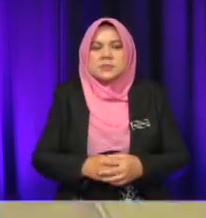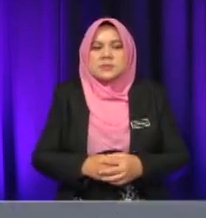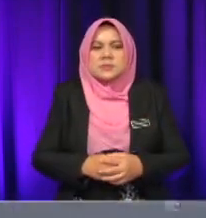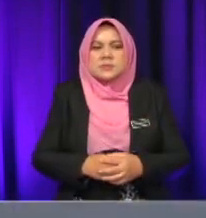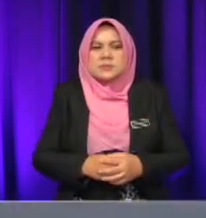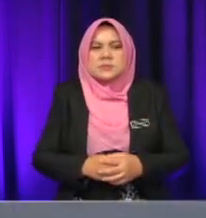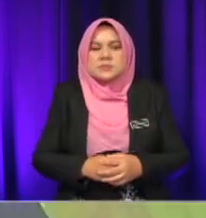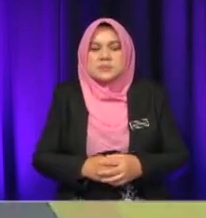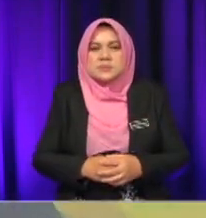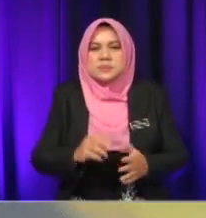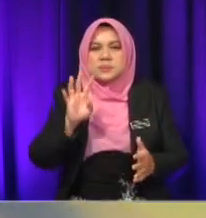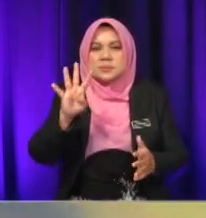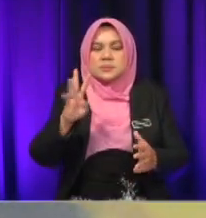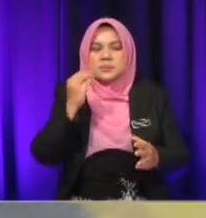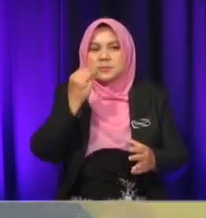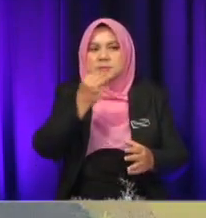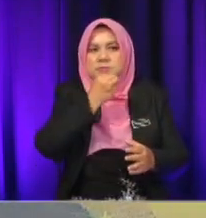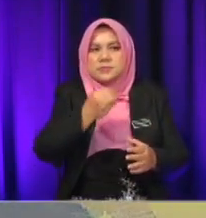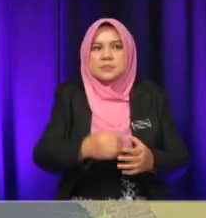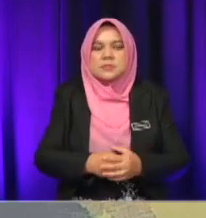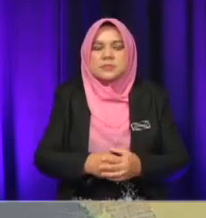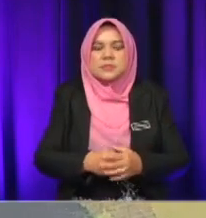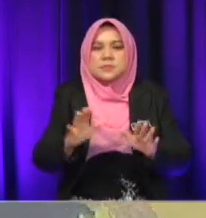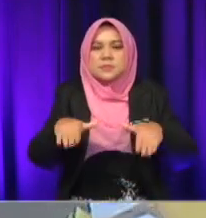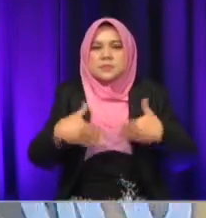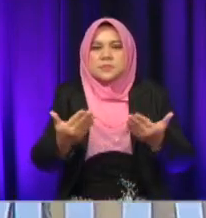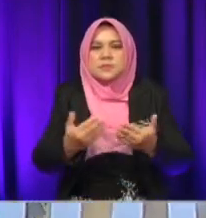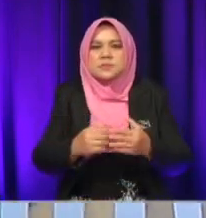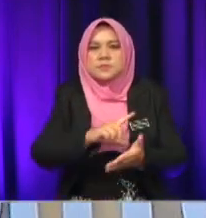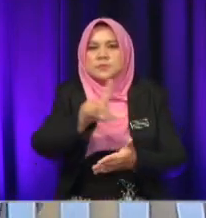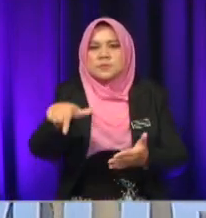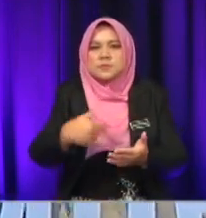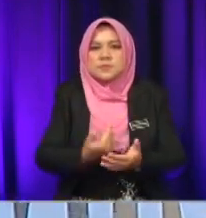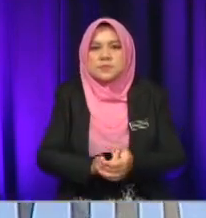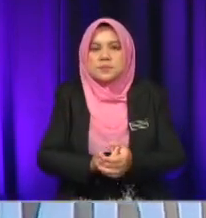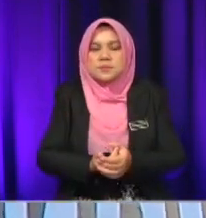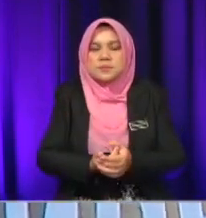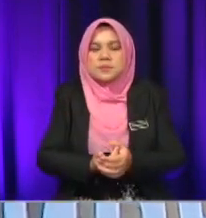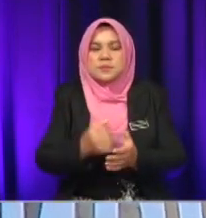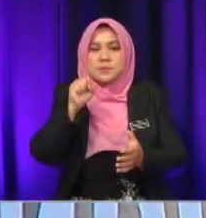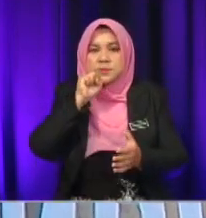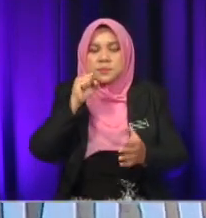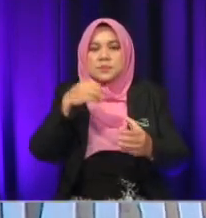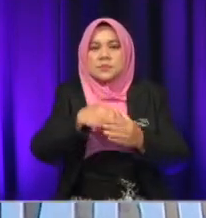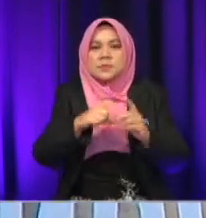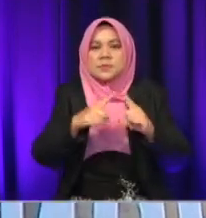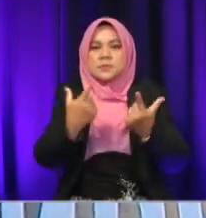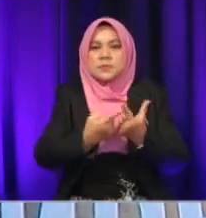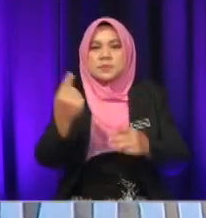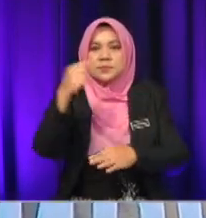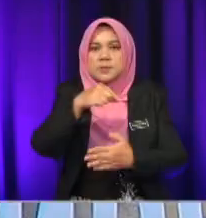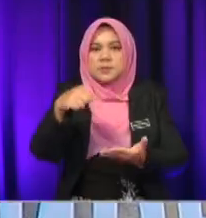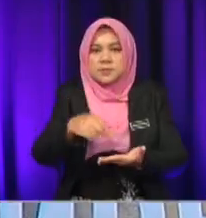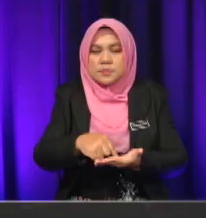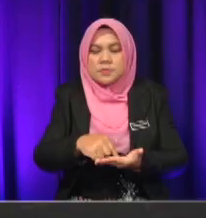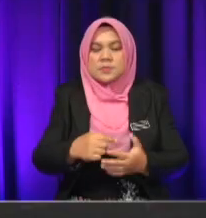kan keseluruhannya 4 kuntum bunga, tapi sebenar-benarnya cikgu, bagaimana prestasi keseluruhan saya dalam kelas hari ini cikgu? Okey cikgu,